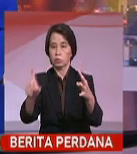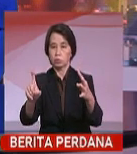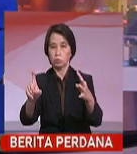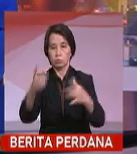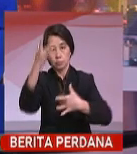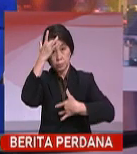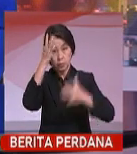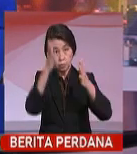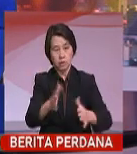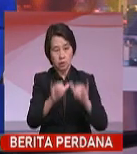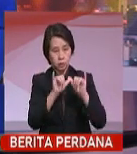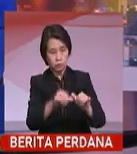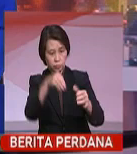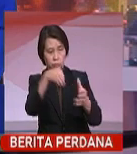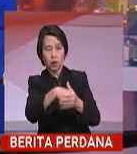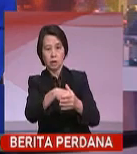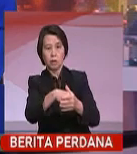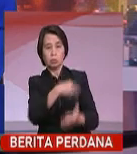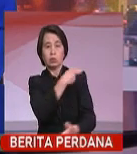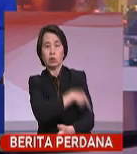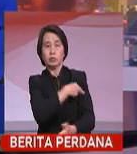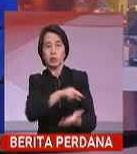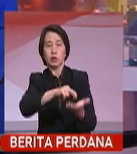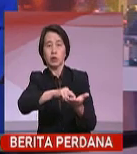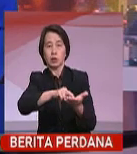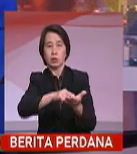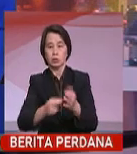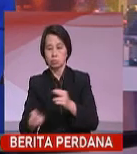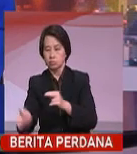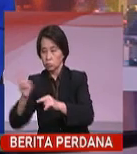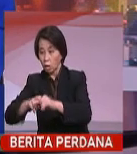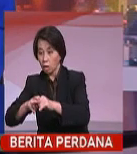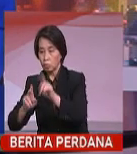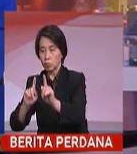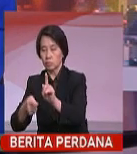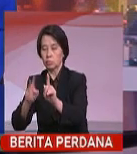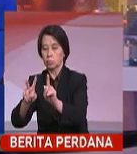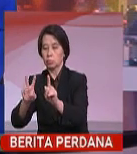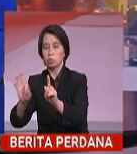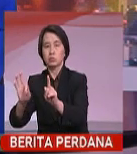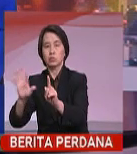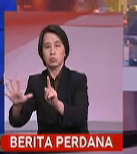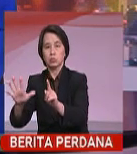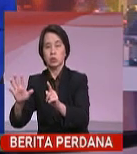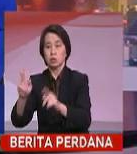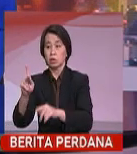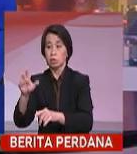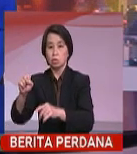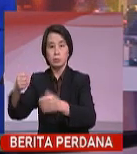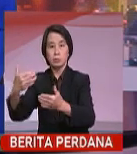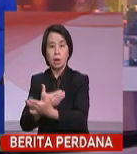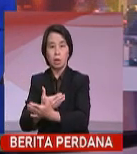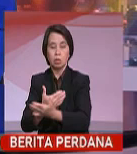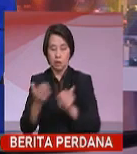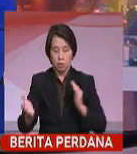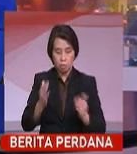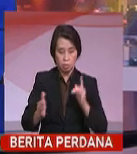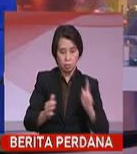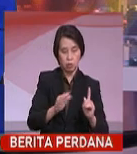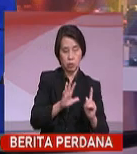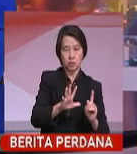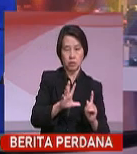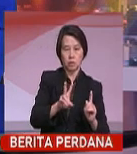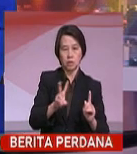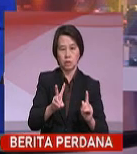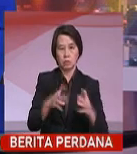14,751 pesakit masih dalam rawatan. Ia susulan pertambahan 1,295 kes baru berbanding